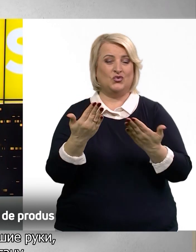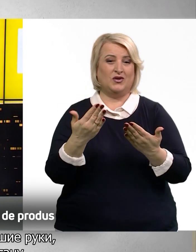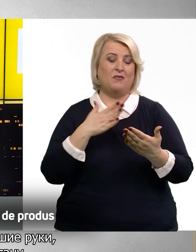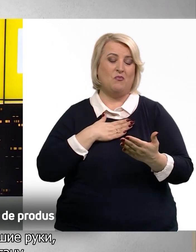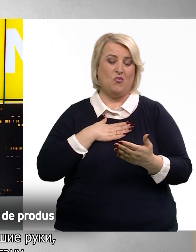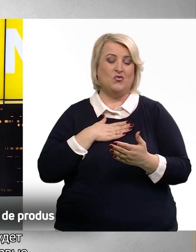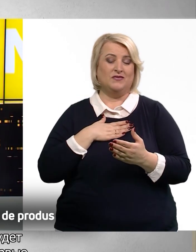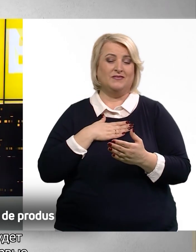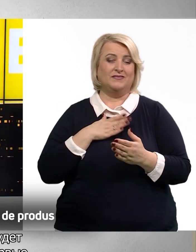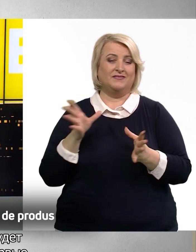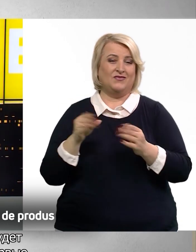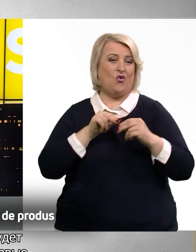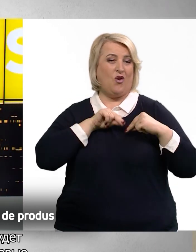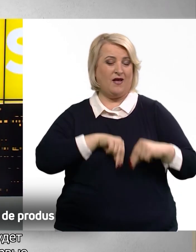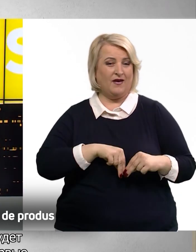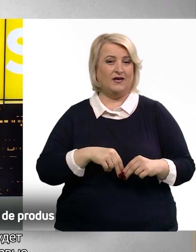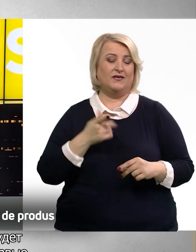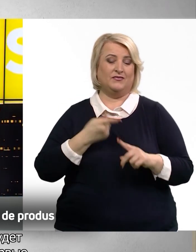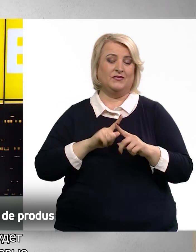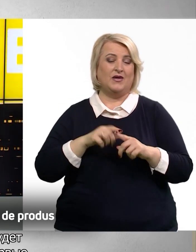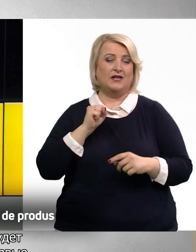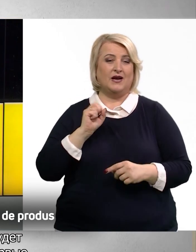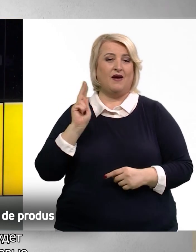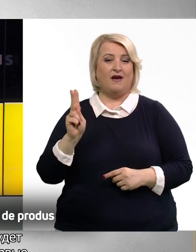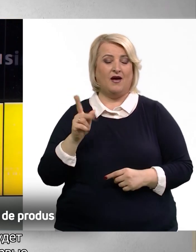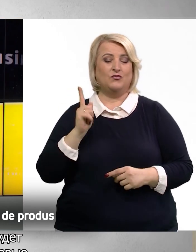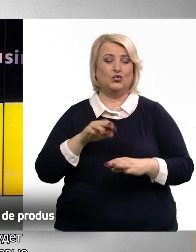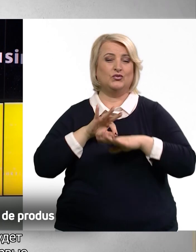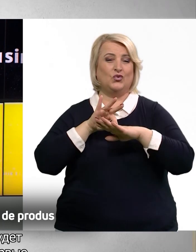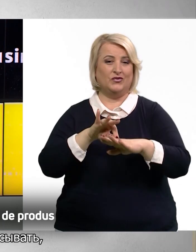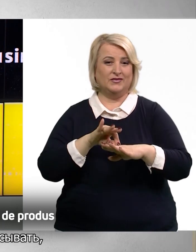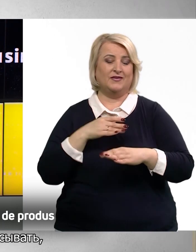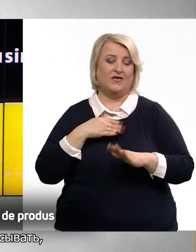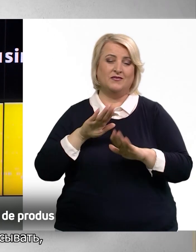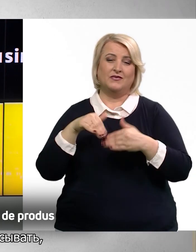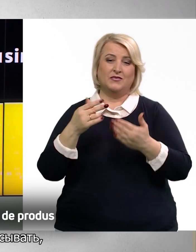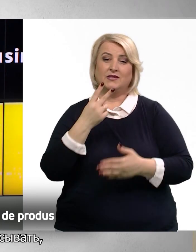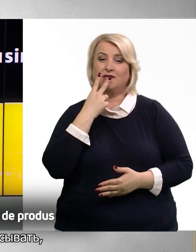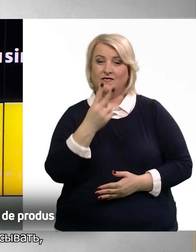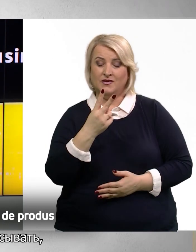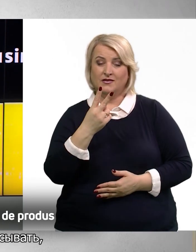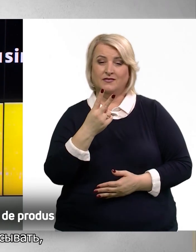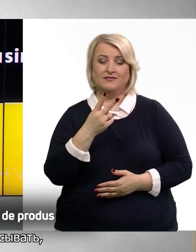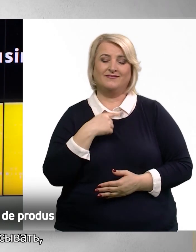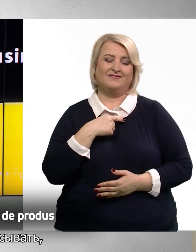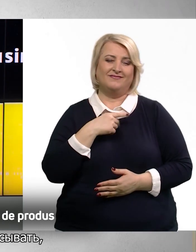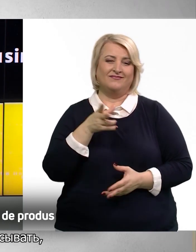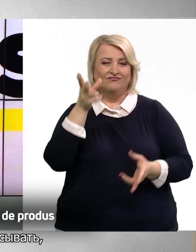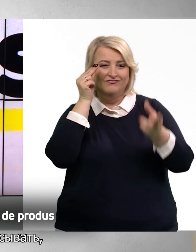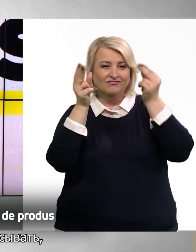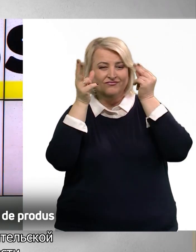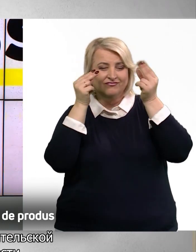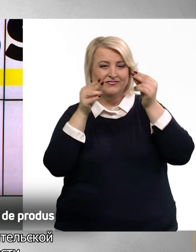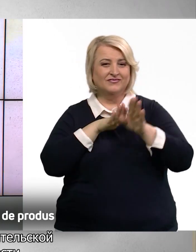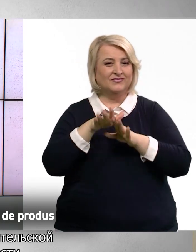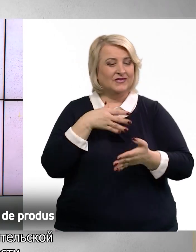meu, Andrei Crigan, va fi cel care va conduce interviurile de aici încolo. Vă recomand să priviți, să luați